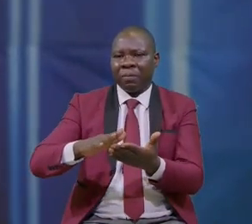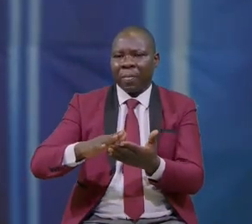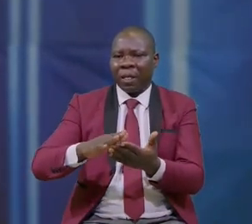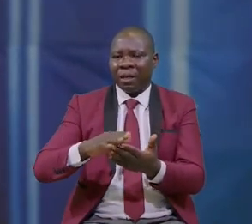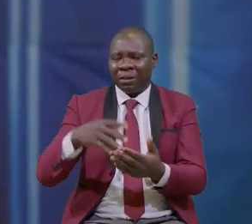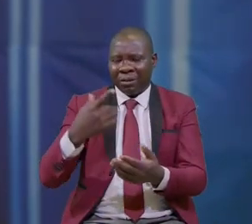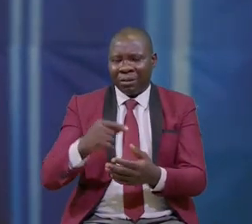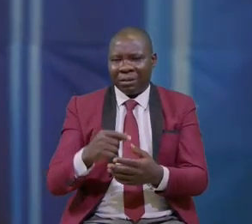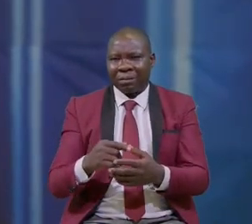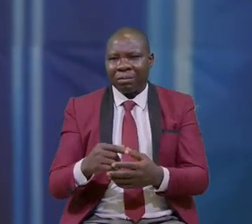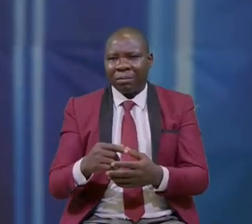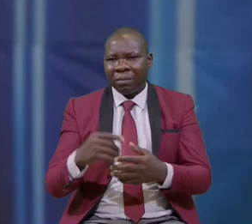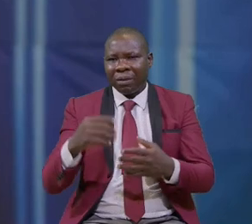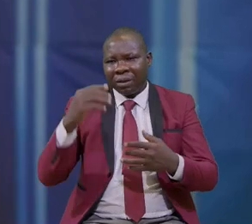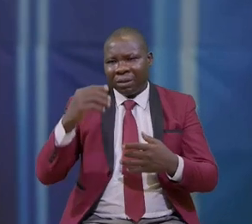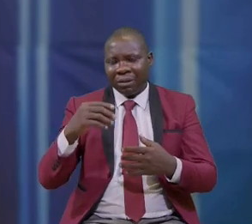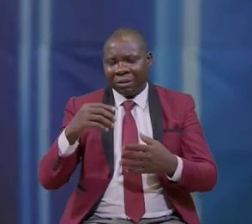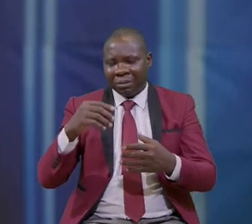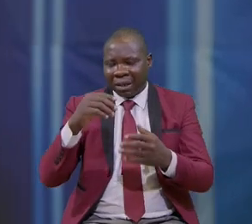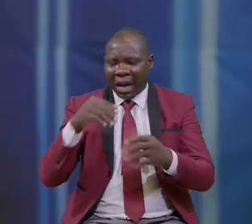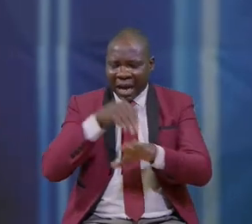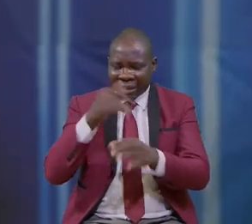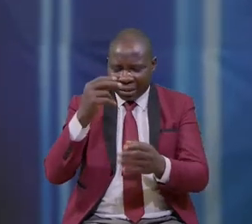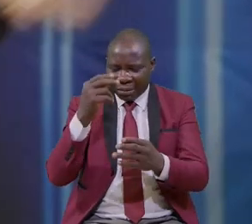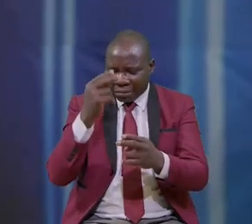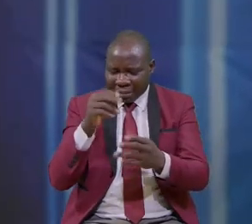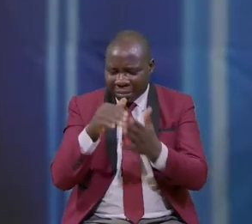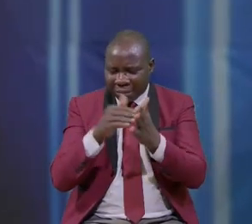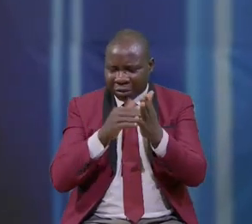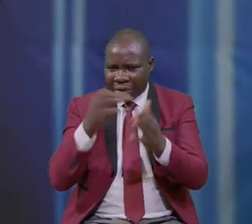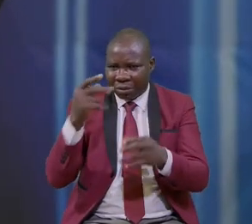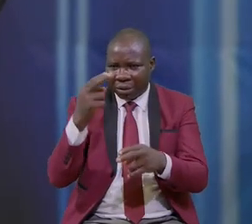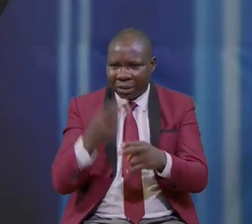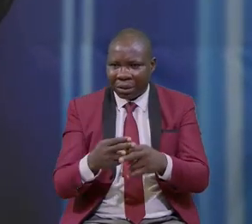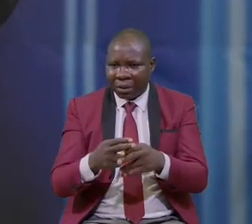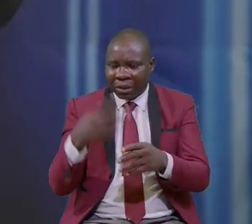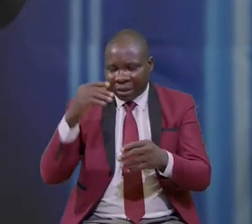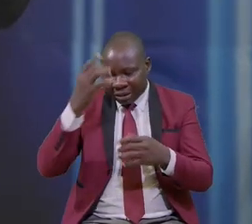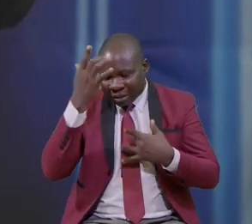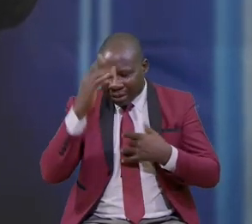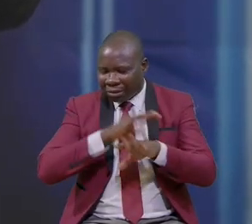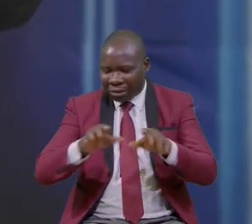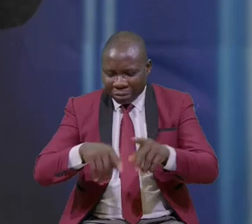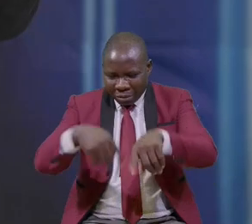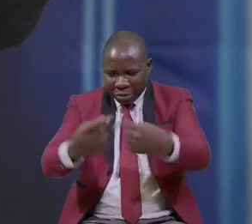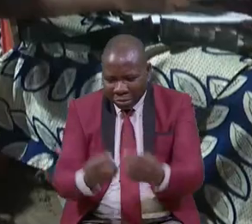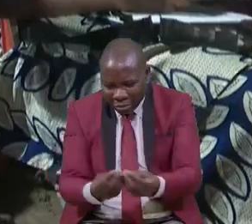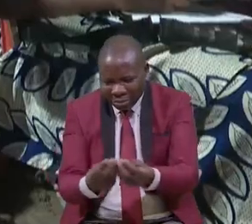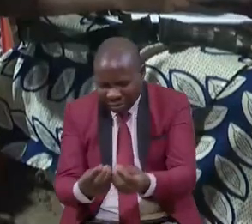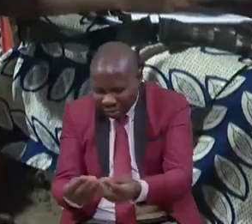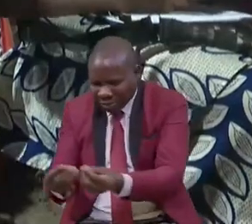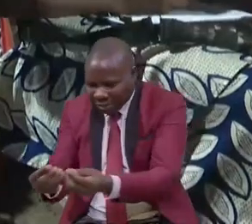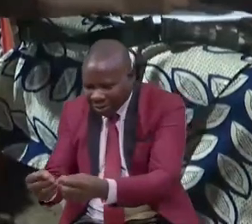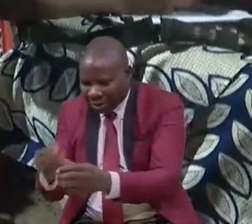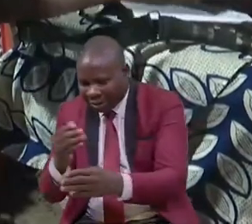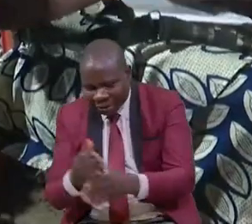maladie ne vient pas un peu un peu à la mention du nom de Jésus elle disparaî